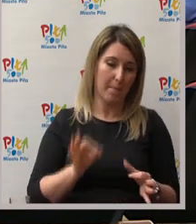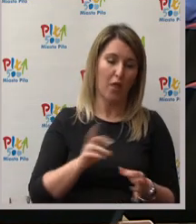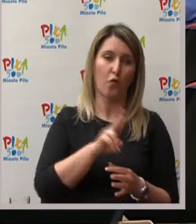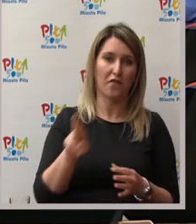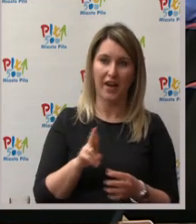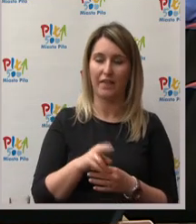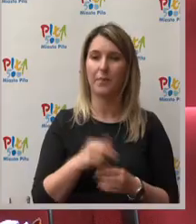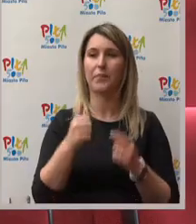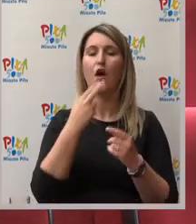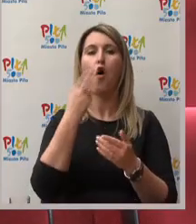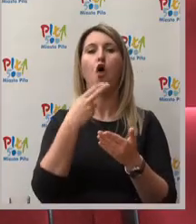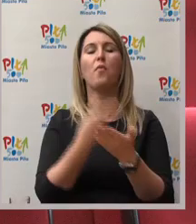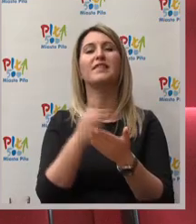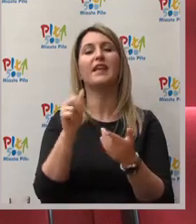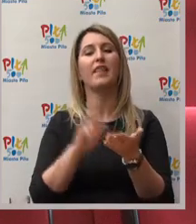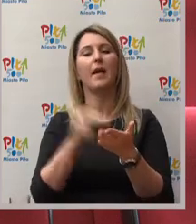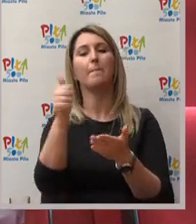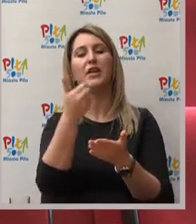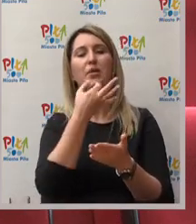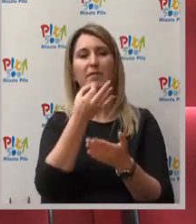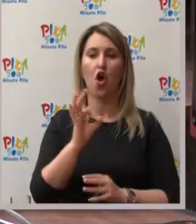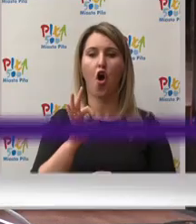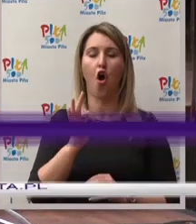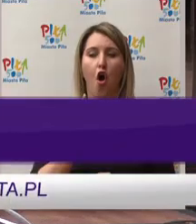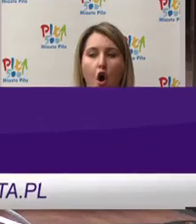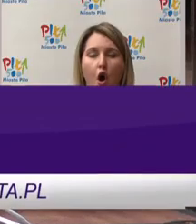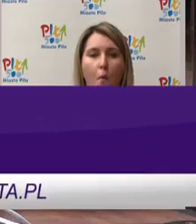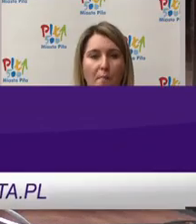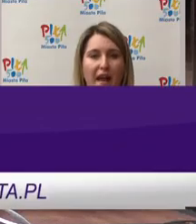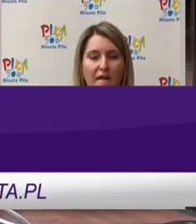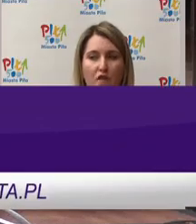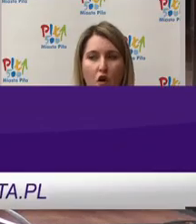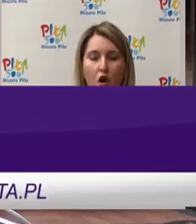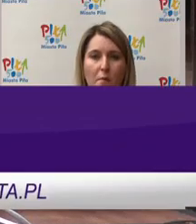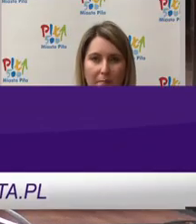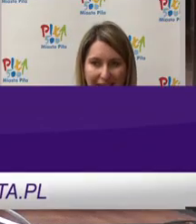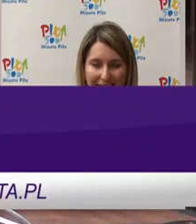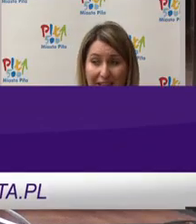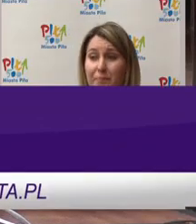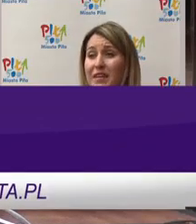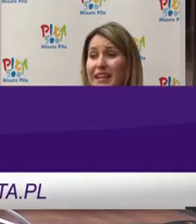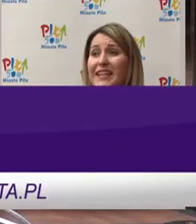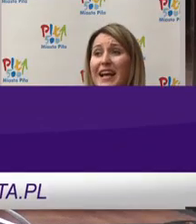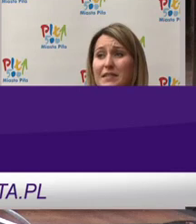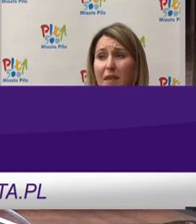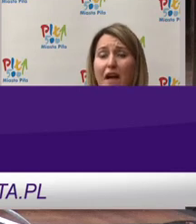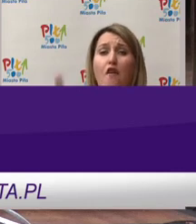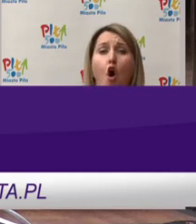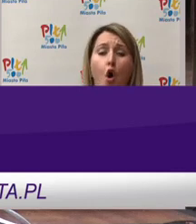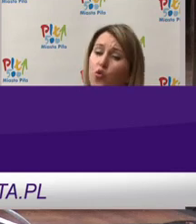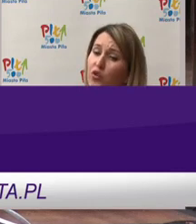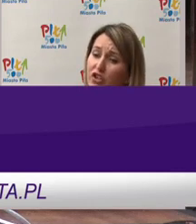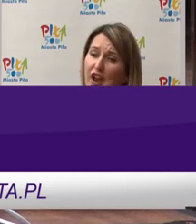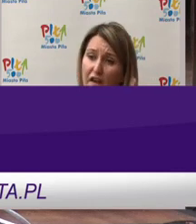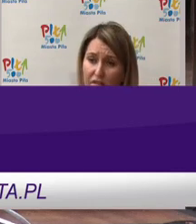podatek. Piłę w tych działaniach popiera Związek Miast Polskich. Ta sprawa, w której Państwo dzisiaj zadecydujecie, także dotyczy